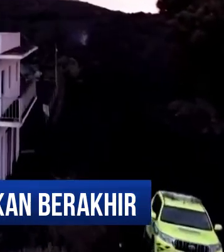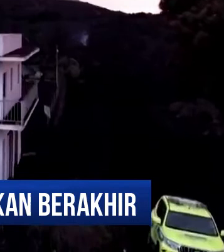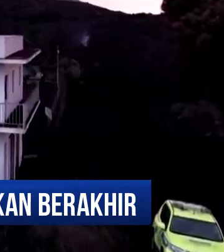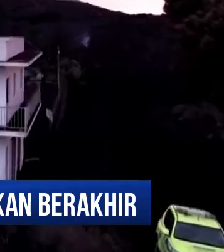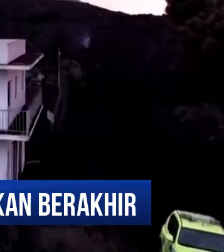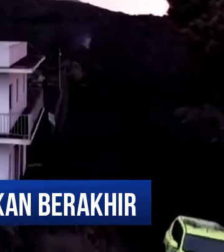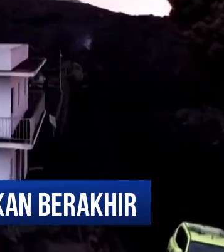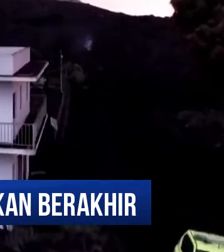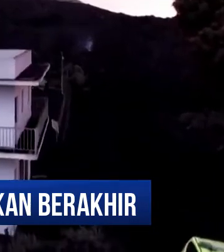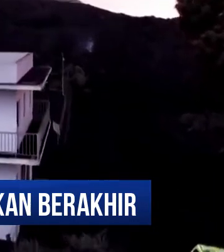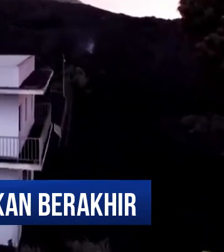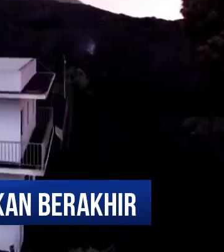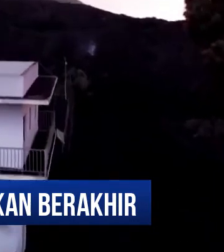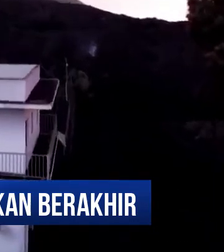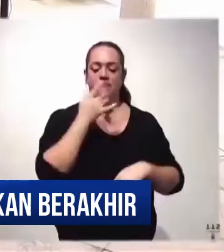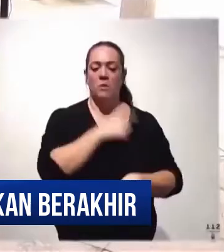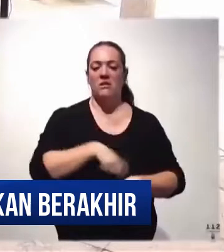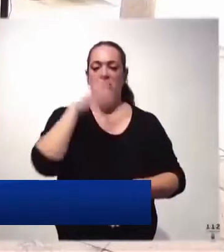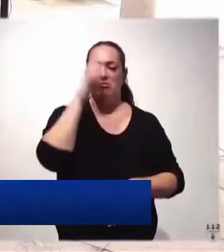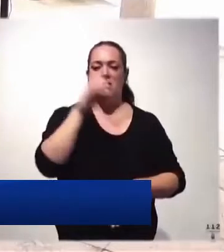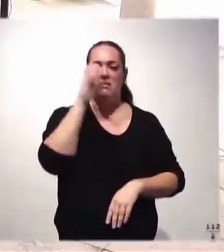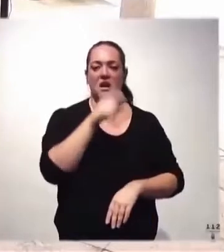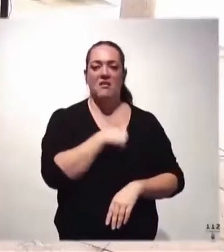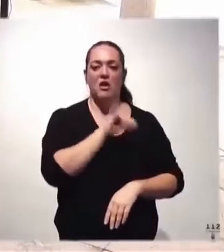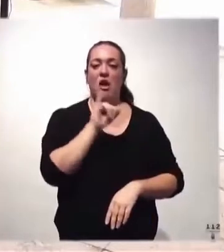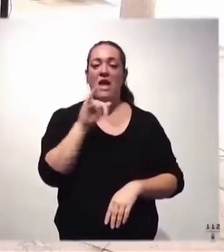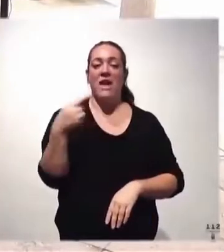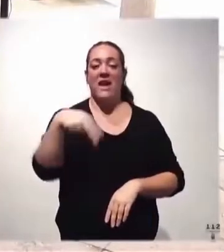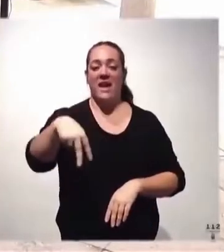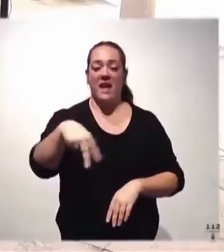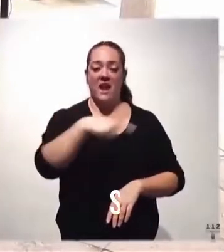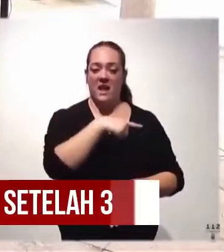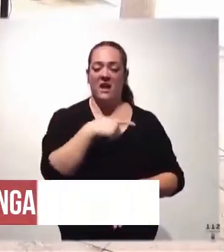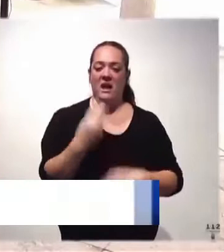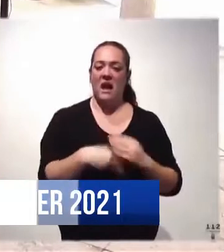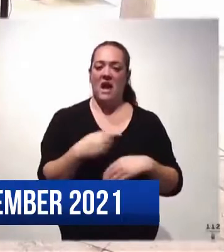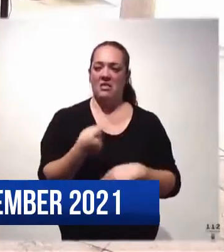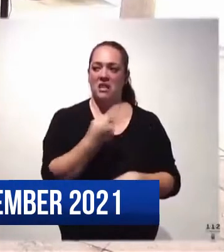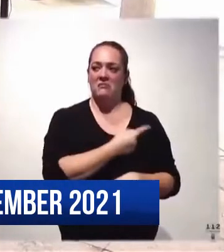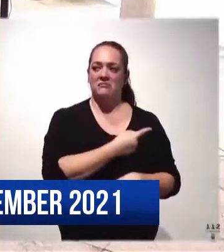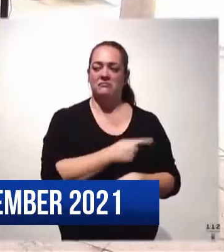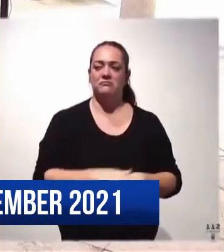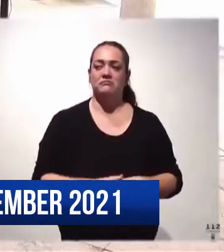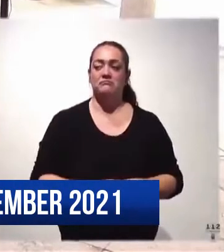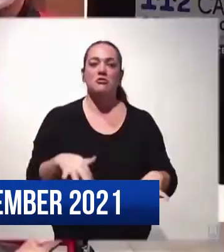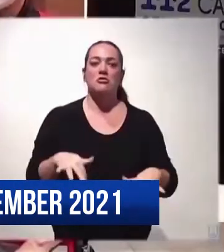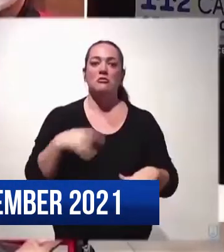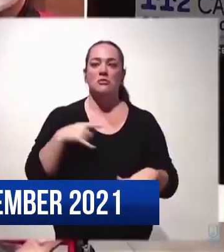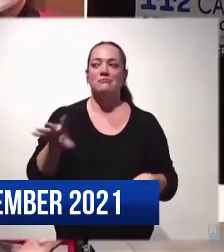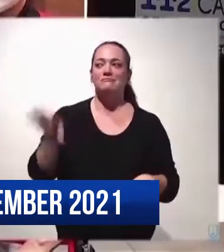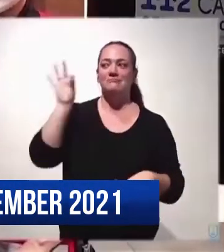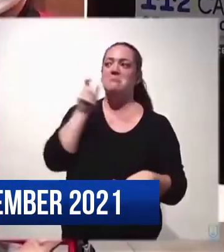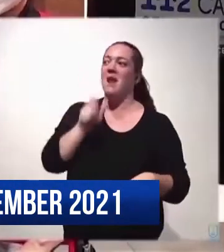refiza bule butuhkan lava batu dan Abu dan menjungkirbalikkan kehidupan ribuan manusia setelah